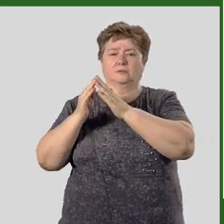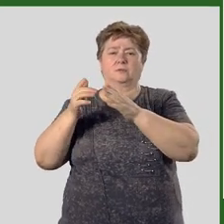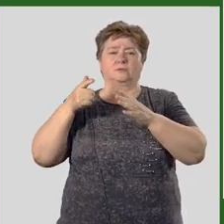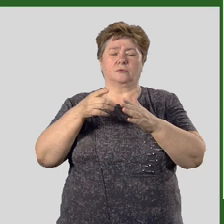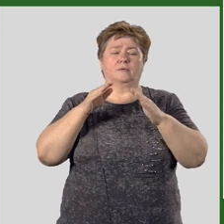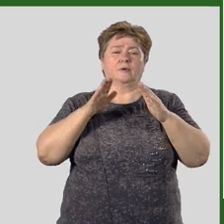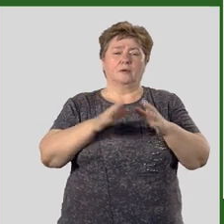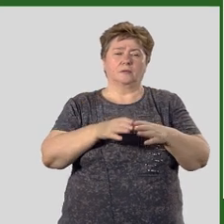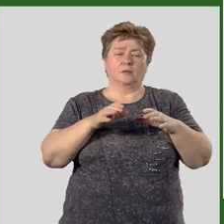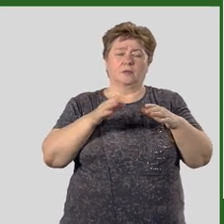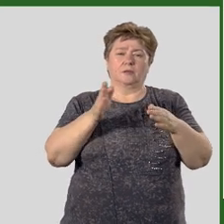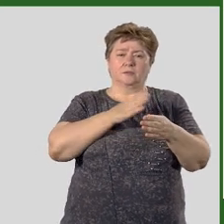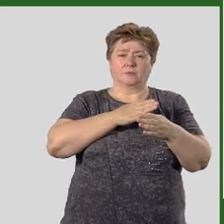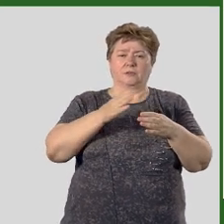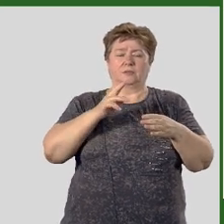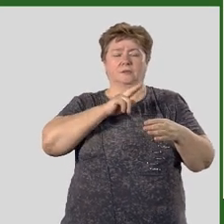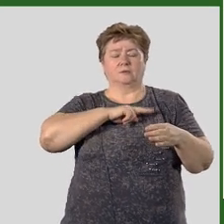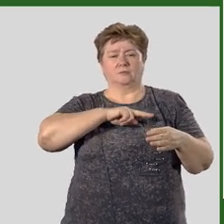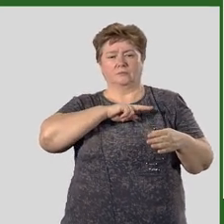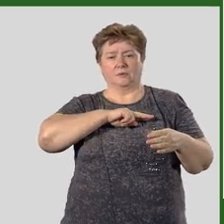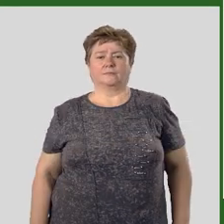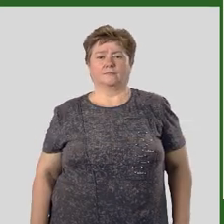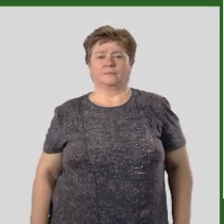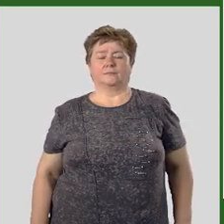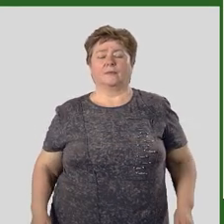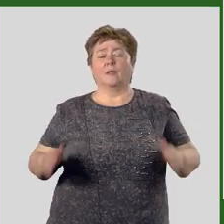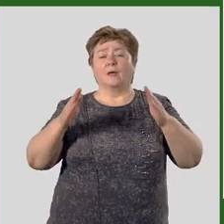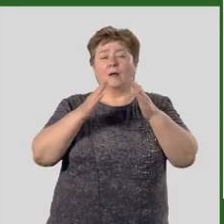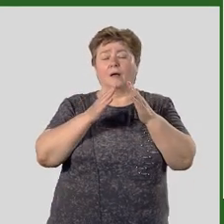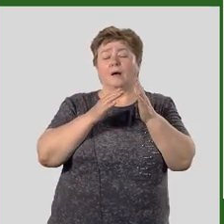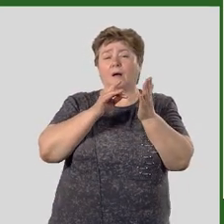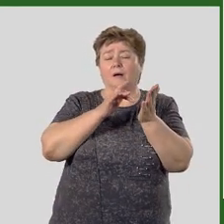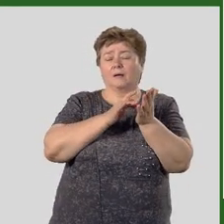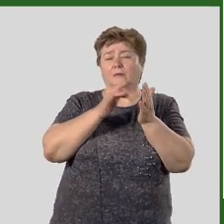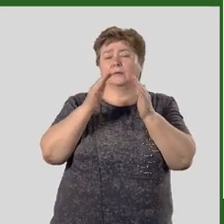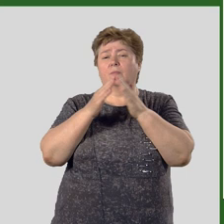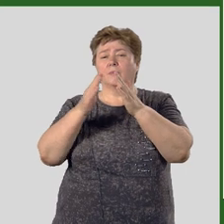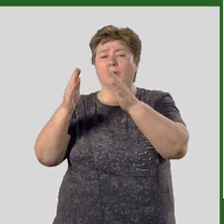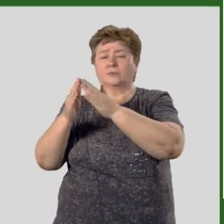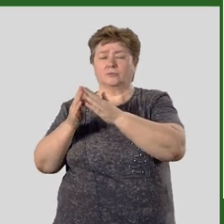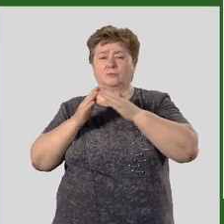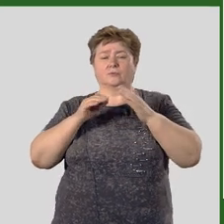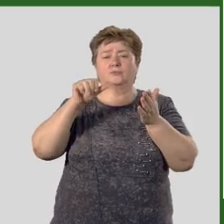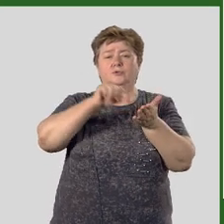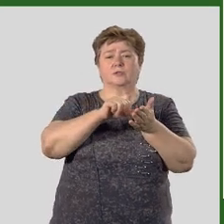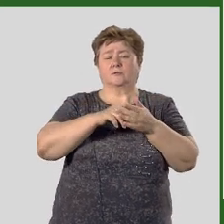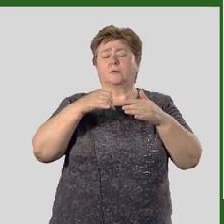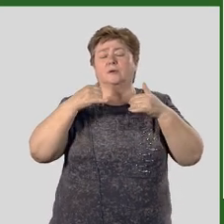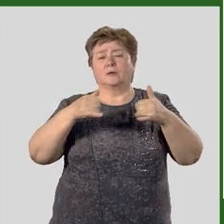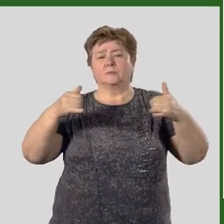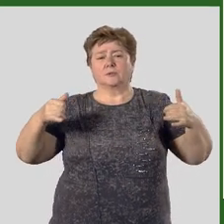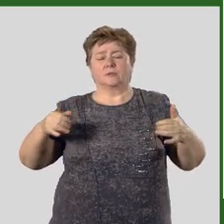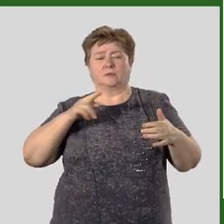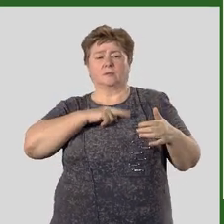типа, участвующие в распределении труда, города и поселки городского типа, участвующие в